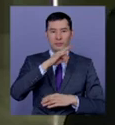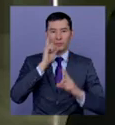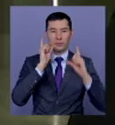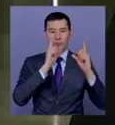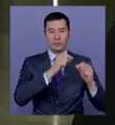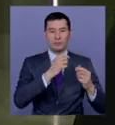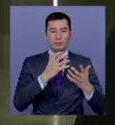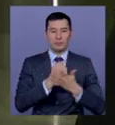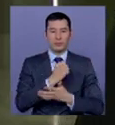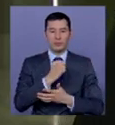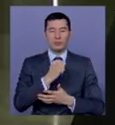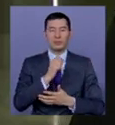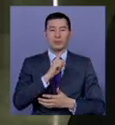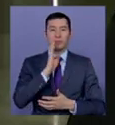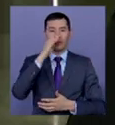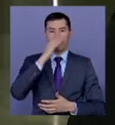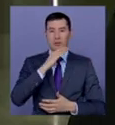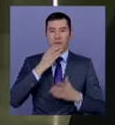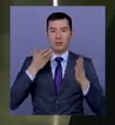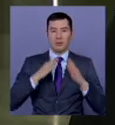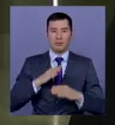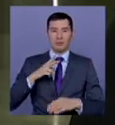Қан жұтып ата-ана қалды.